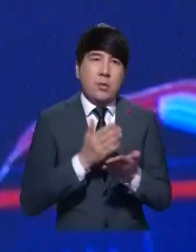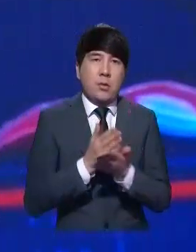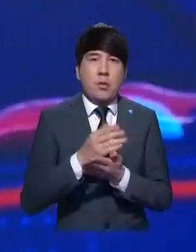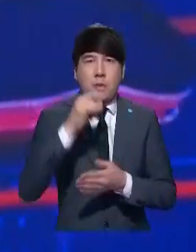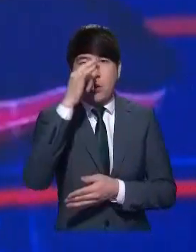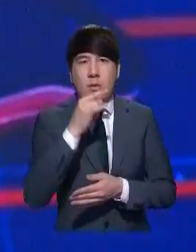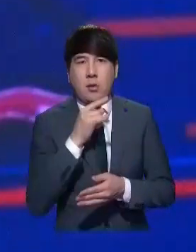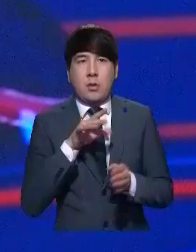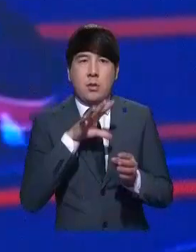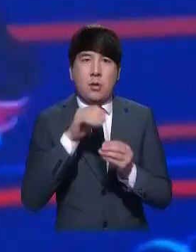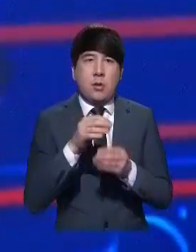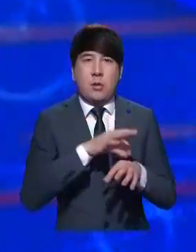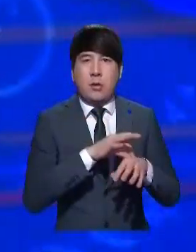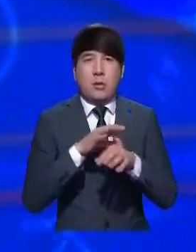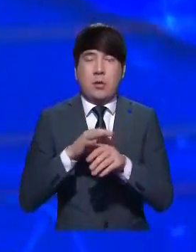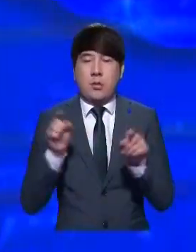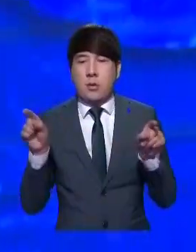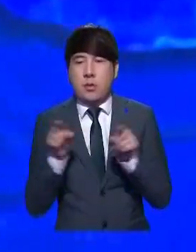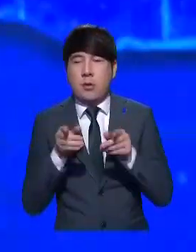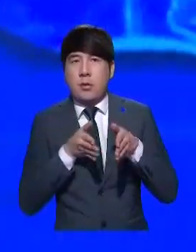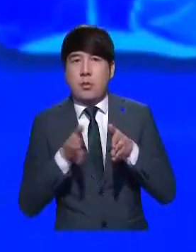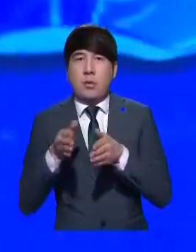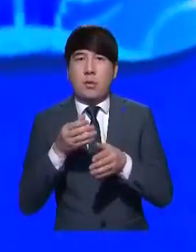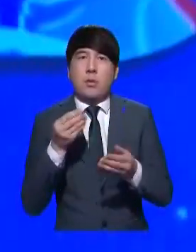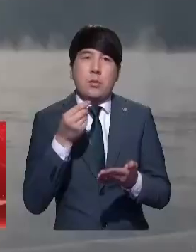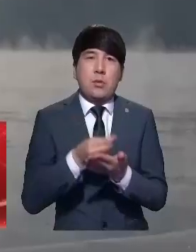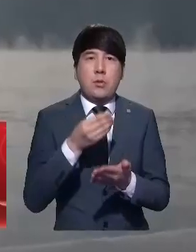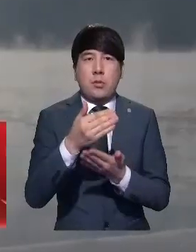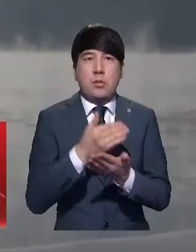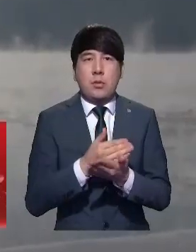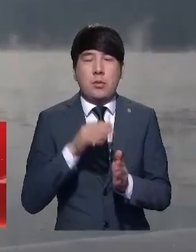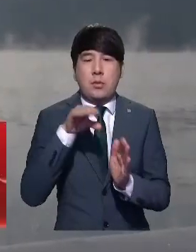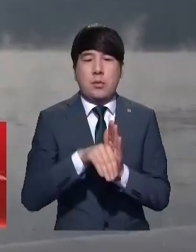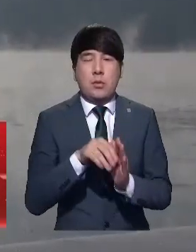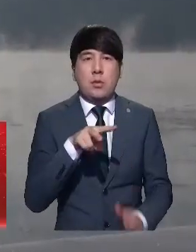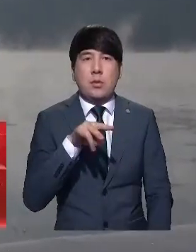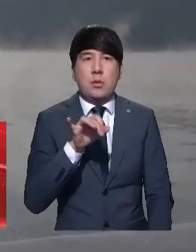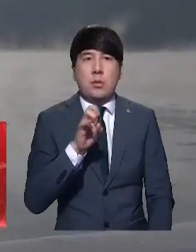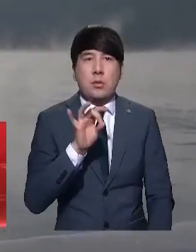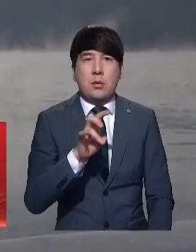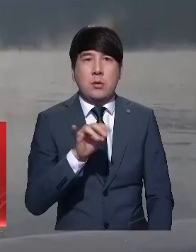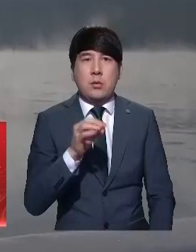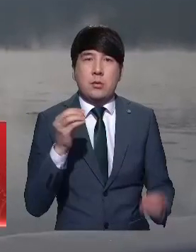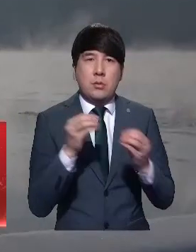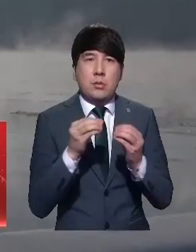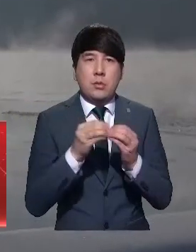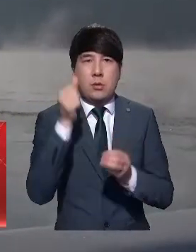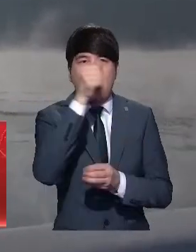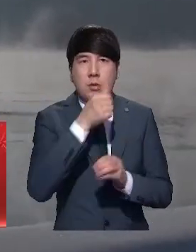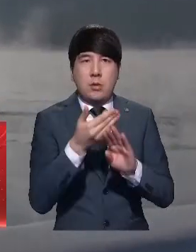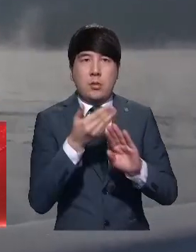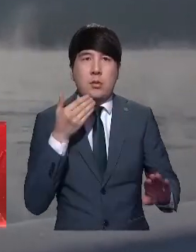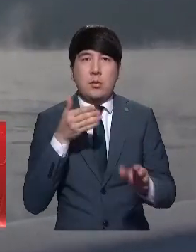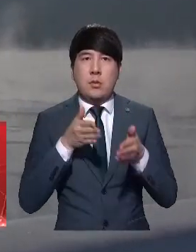смогут перевозить грузы самым коротким путем и дешевым транспортом. Как отметил Лукбек Тумашинов, еще 10 лет назад по реке ходило